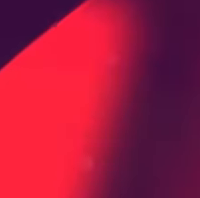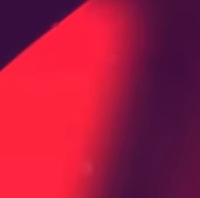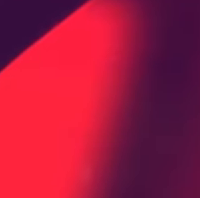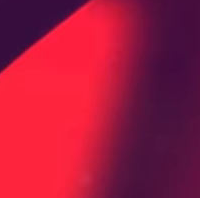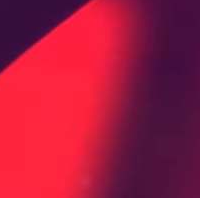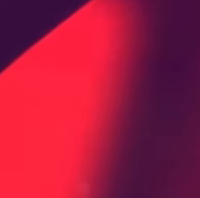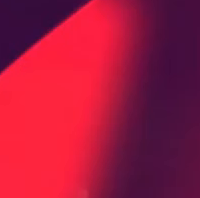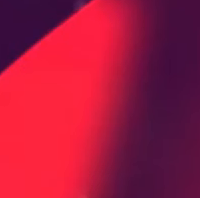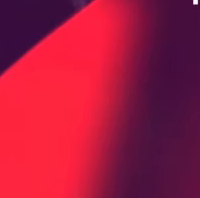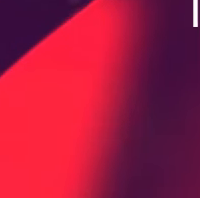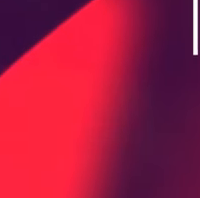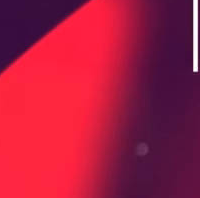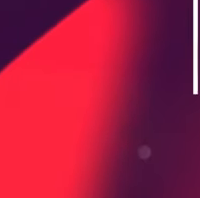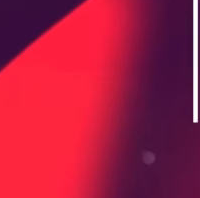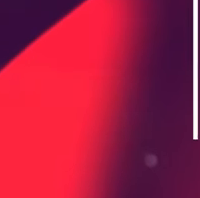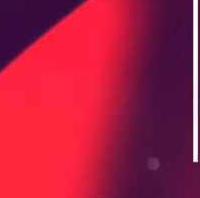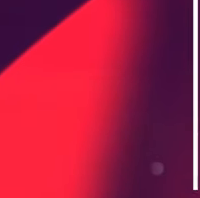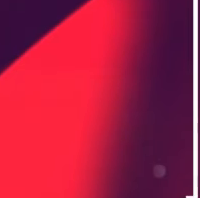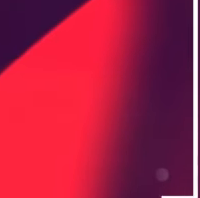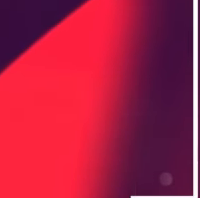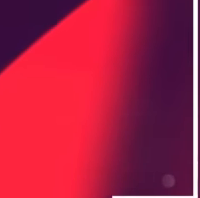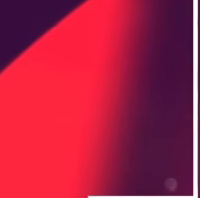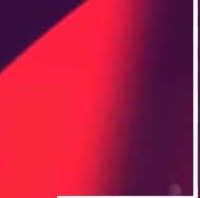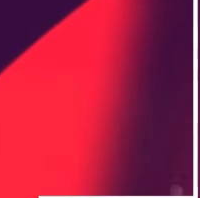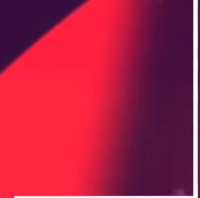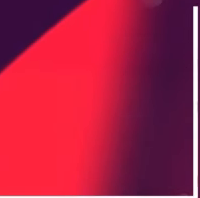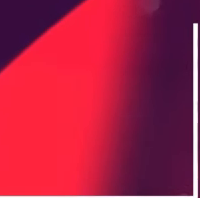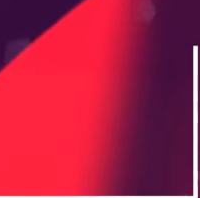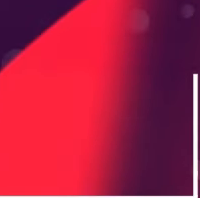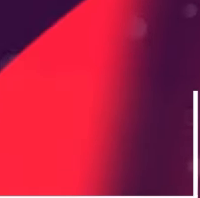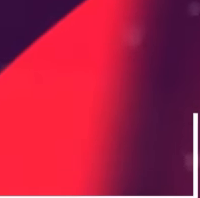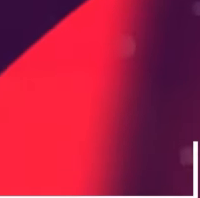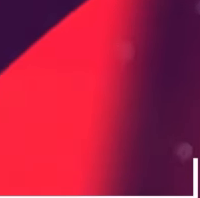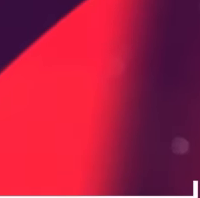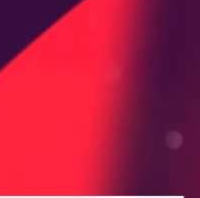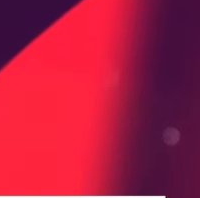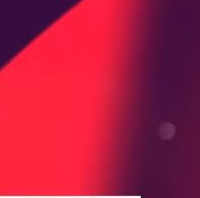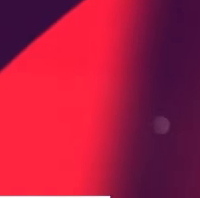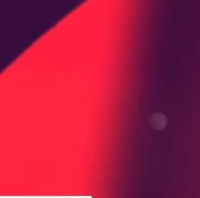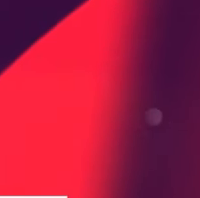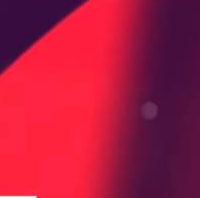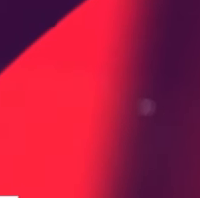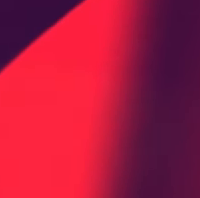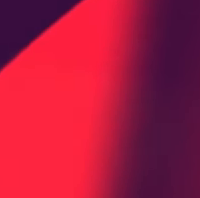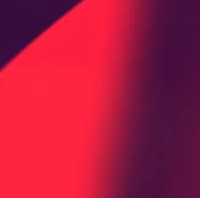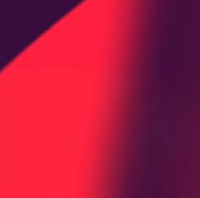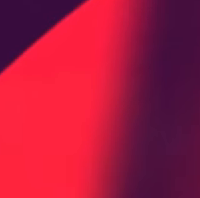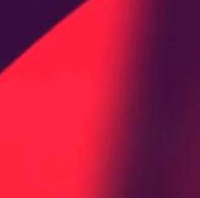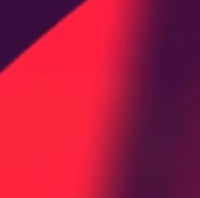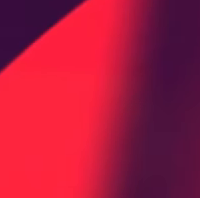රටේ ලෝකෙ සිදුවන උණුසුම් පුව දැනගන්න සියත නිවුස් YouTube channel එක අදම subscribe කරන්න.